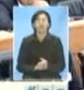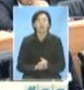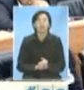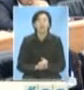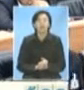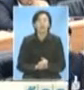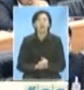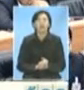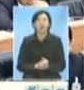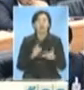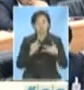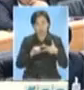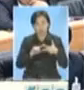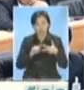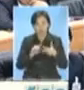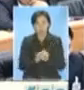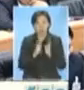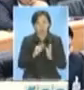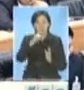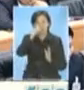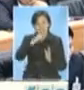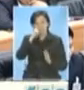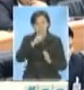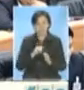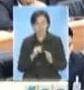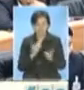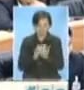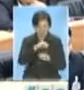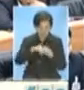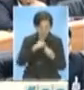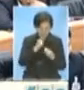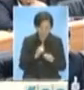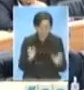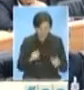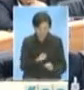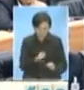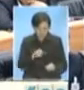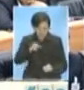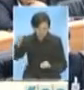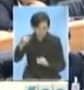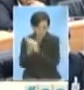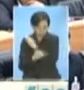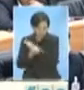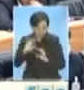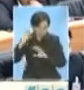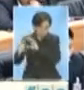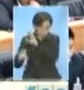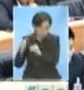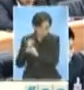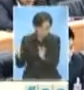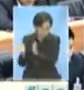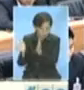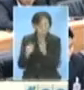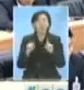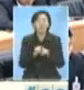ก็คือพยายามเชิญชวนให้นักลงทุนของคนไทยที่แข็งแรงแล้วเนี่ยขยายออกไปลงทุนในต่างประเทศโดยเฉพาะสถานการณ์ที่เราจะ